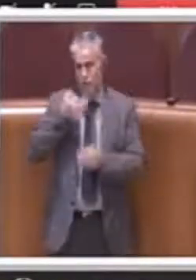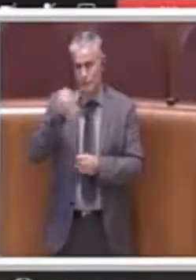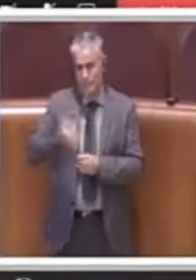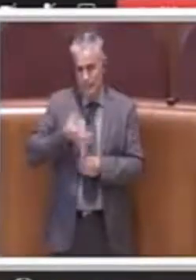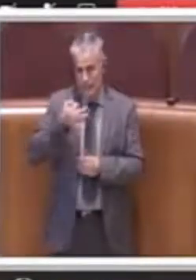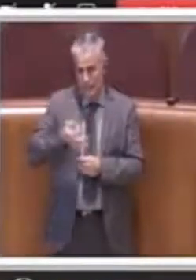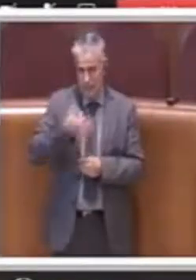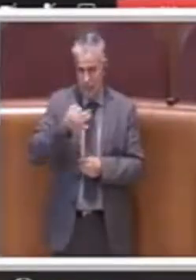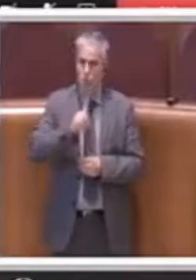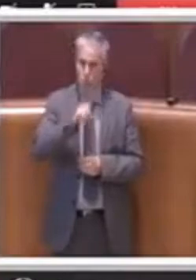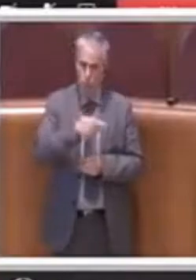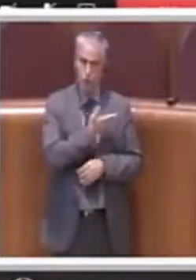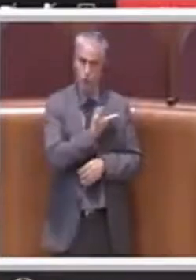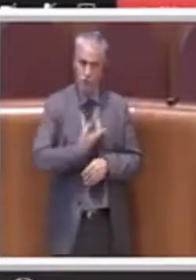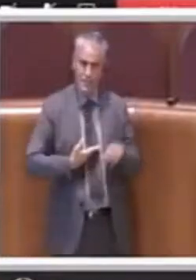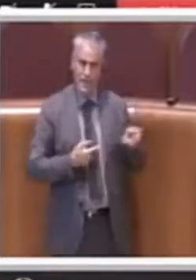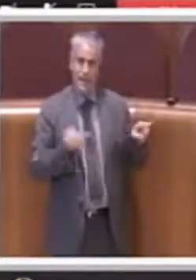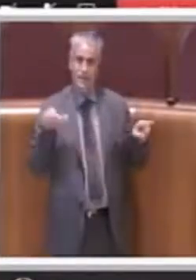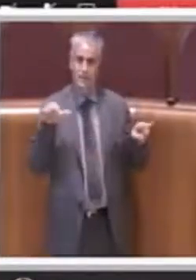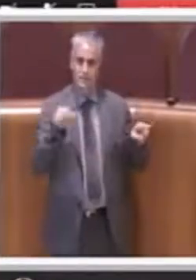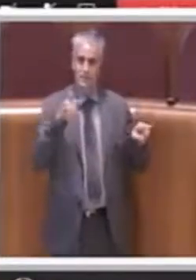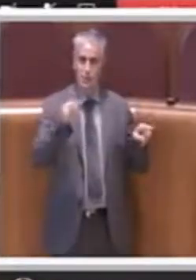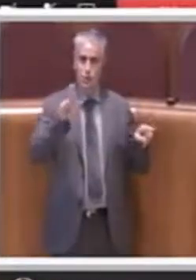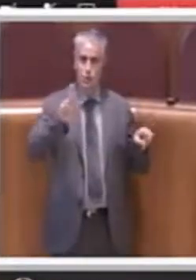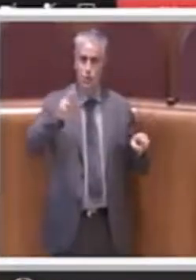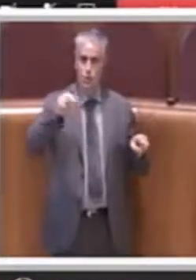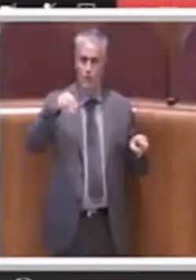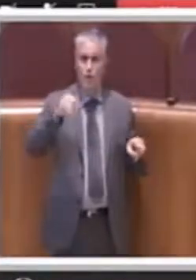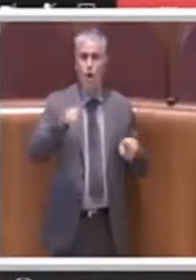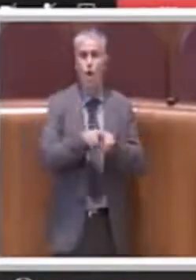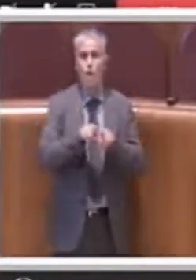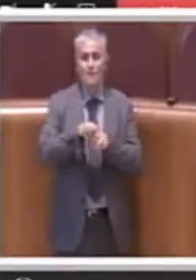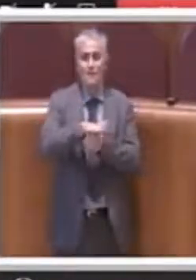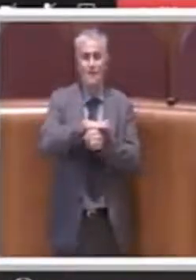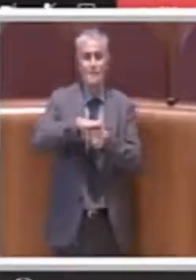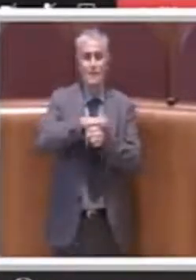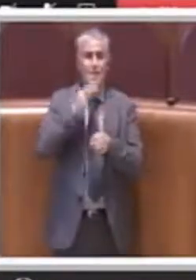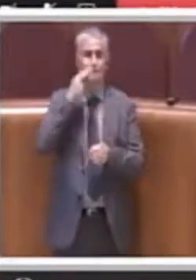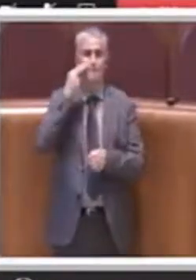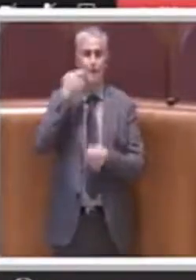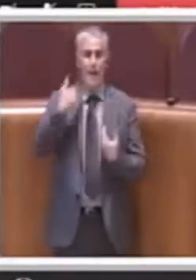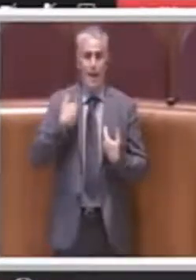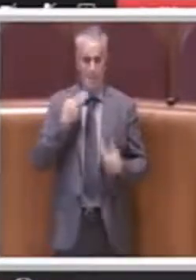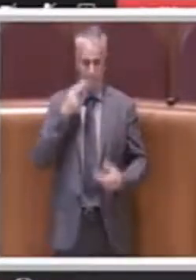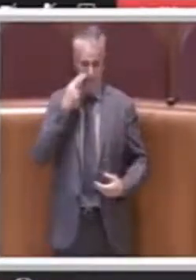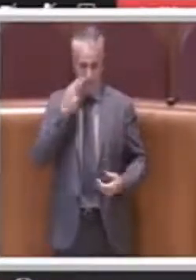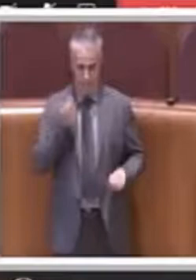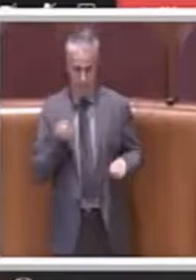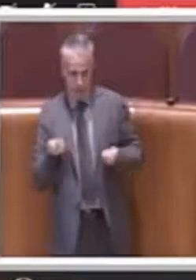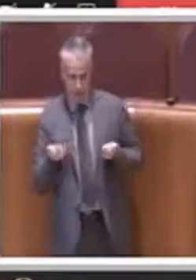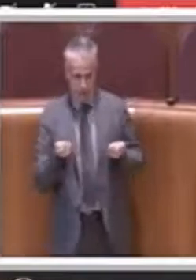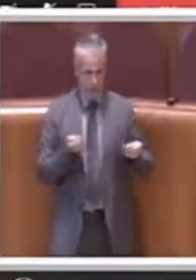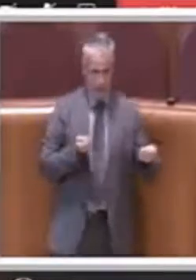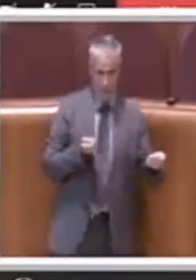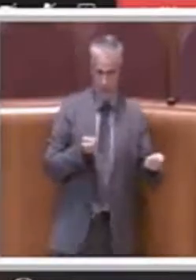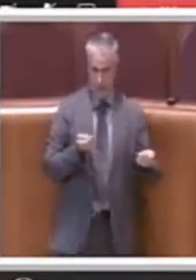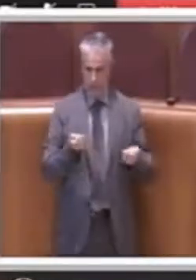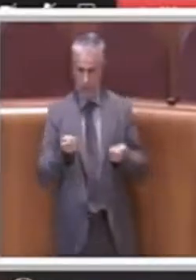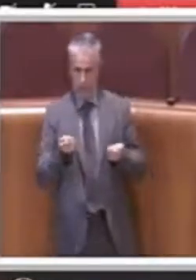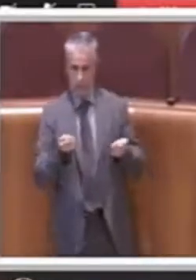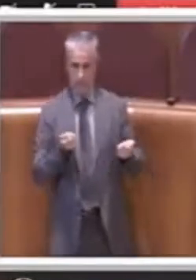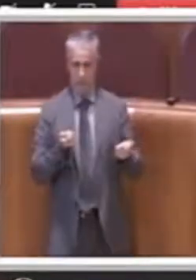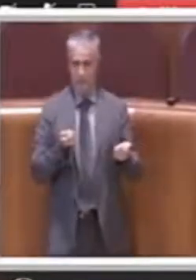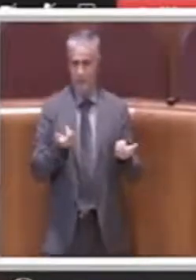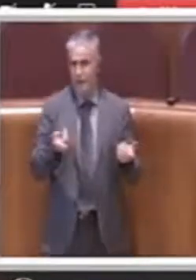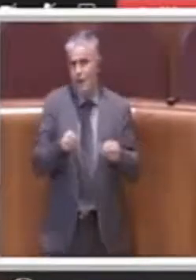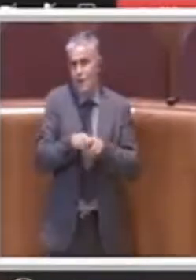consigliere Sturni, che condivido, la diligenza del buon padre di famiglia deve essere comunque sempre il monito principale. Come